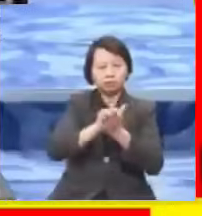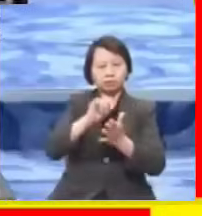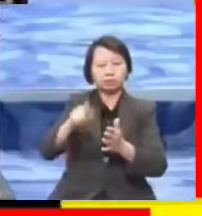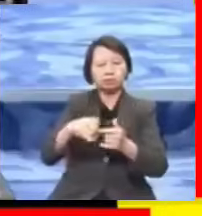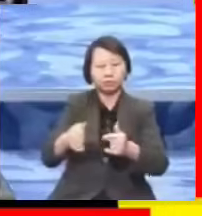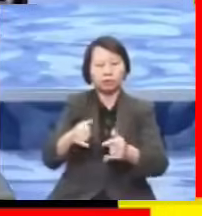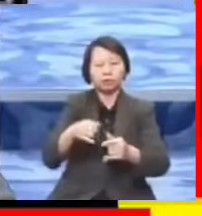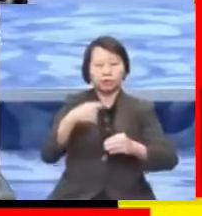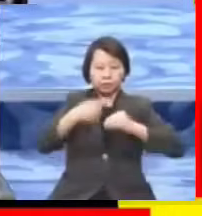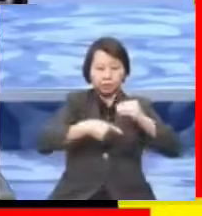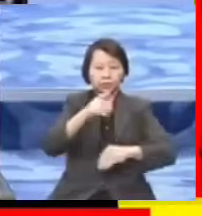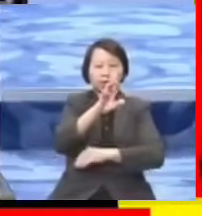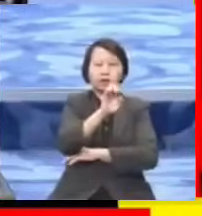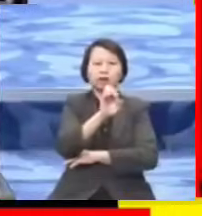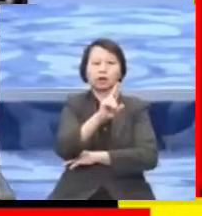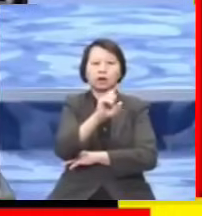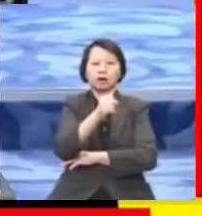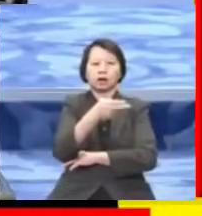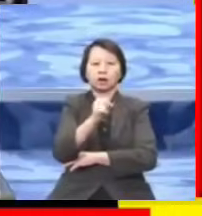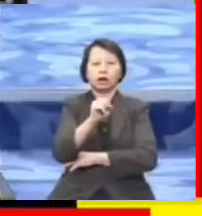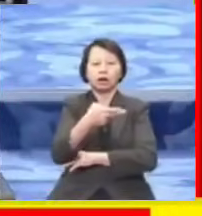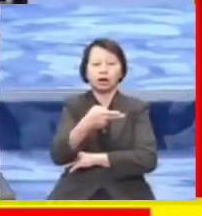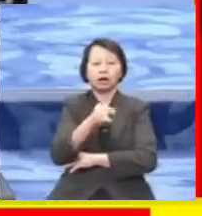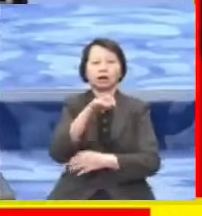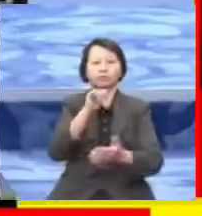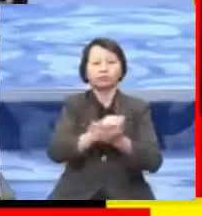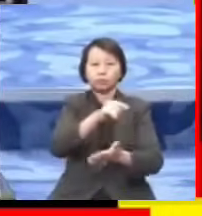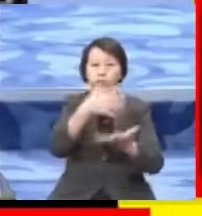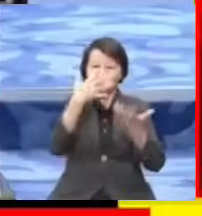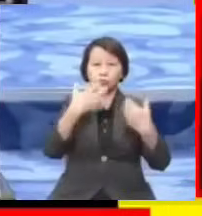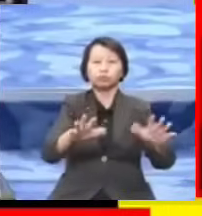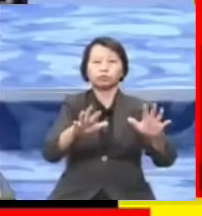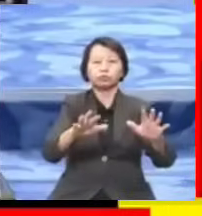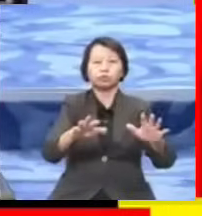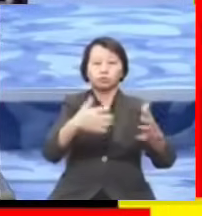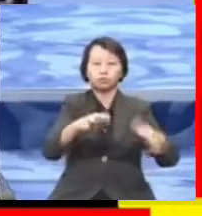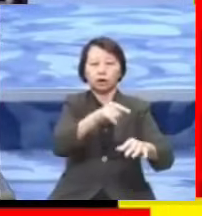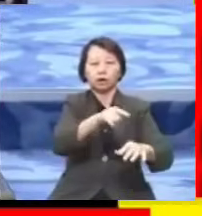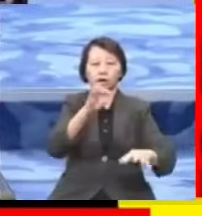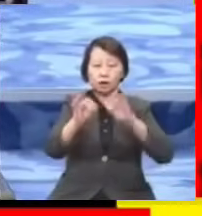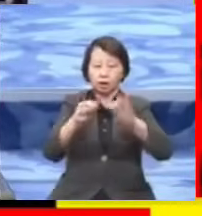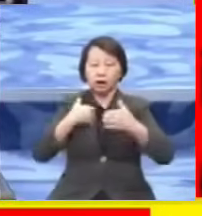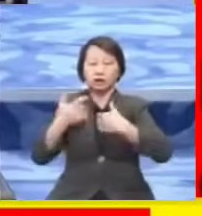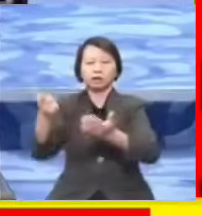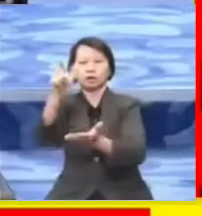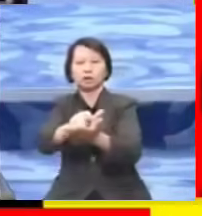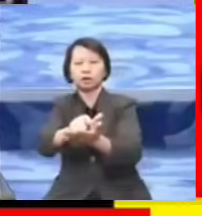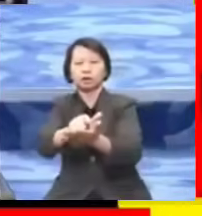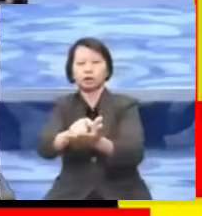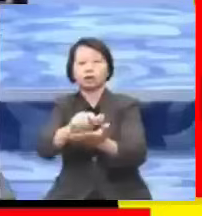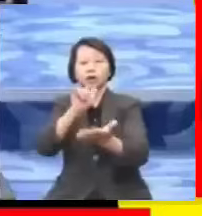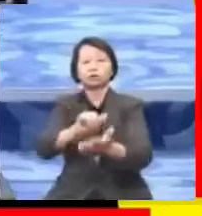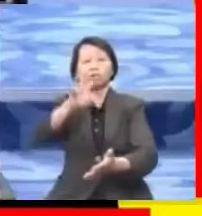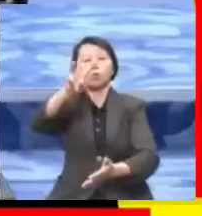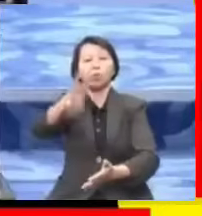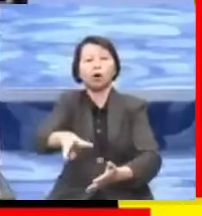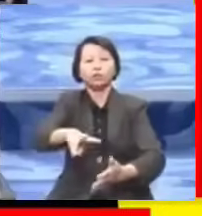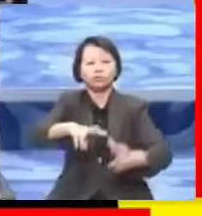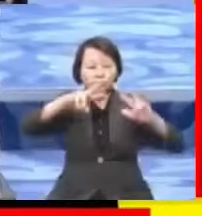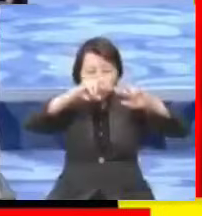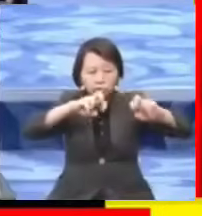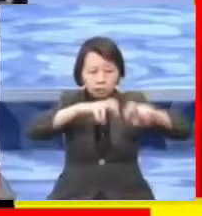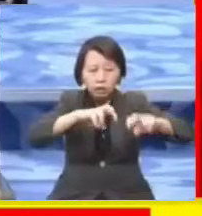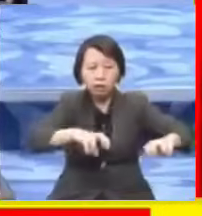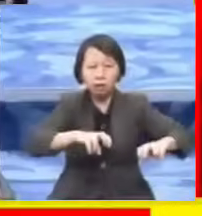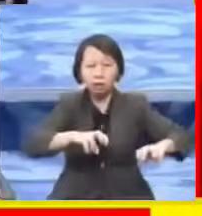soal Farhash itu sudah kalau ada laporan itu wajib disiasat.